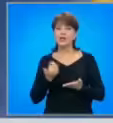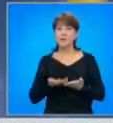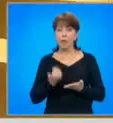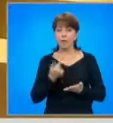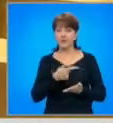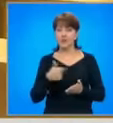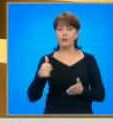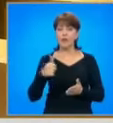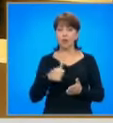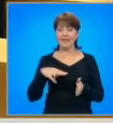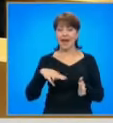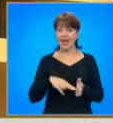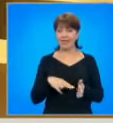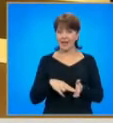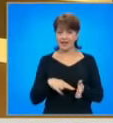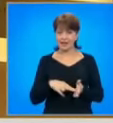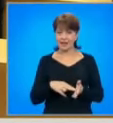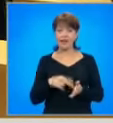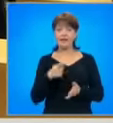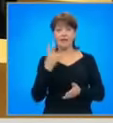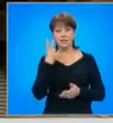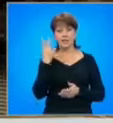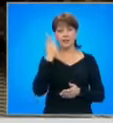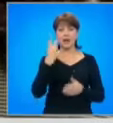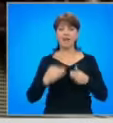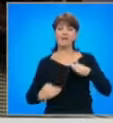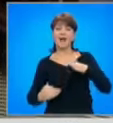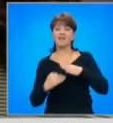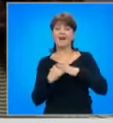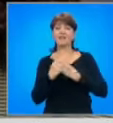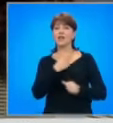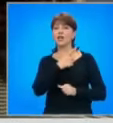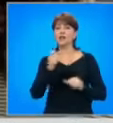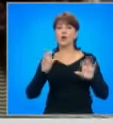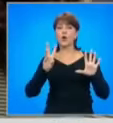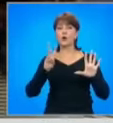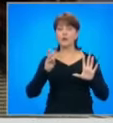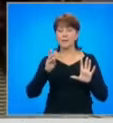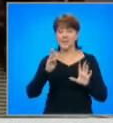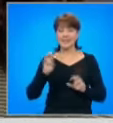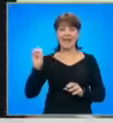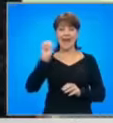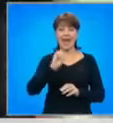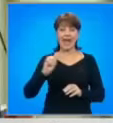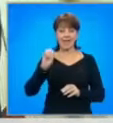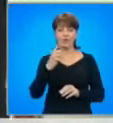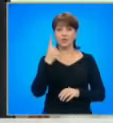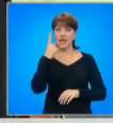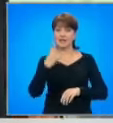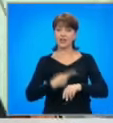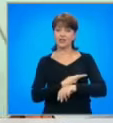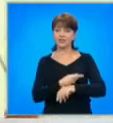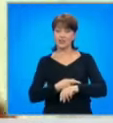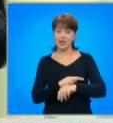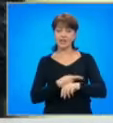март до година. Енергийните министри се разбраха за таван от 180 евро на киловатт час на цената на ток,